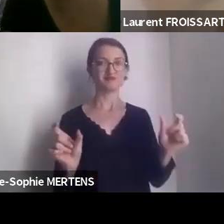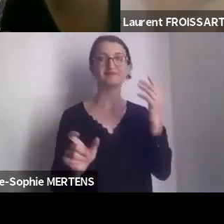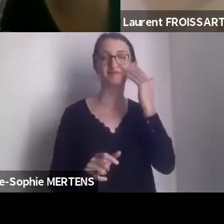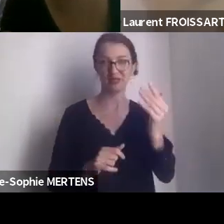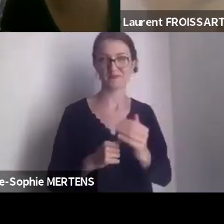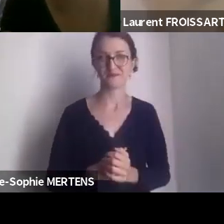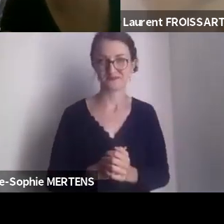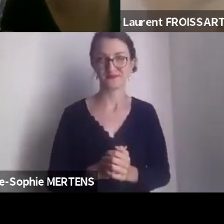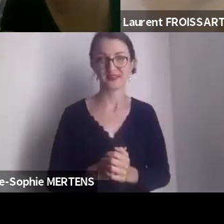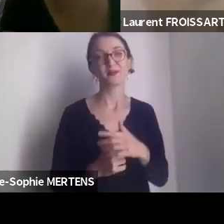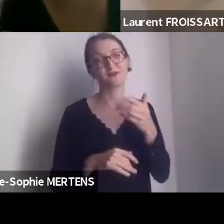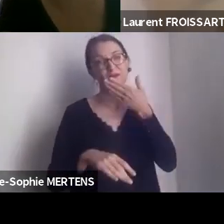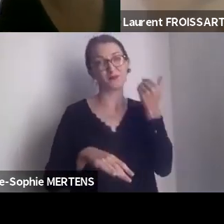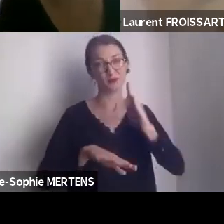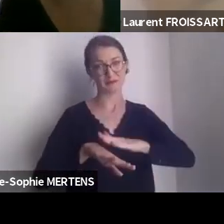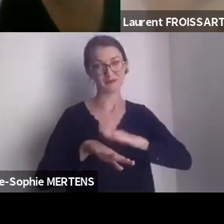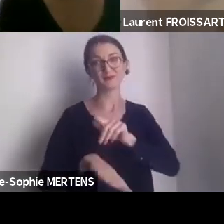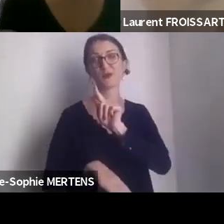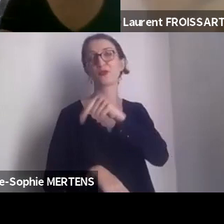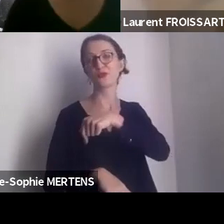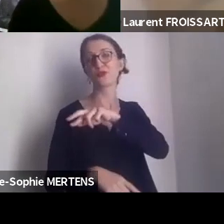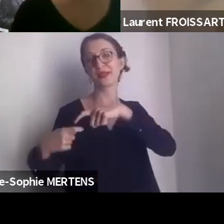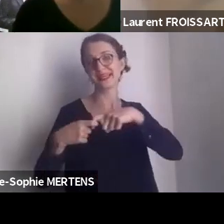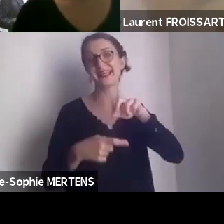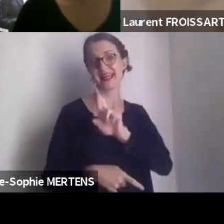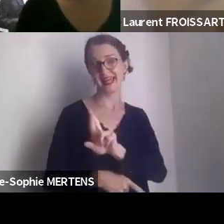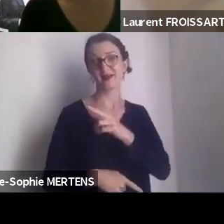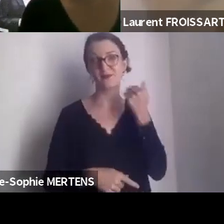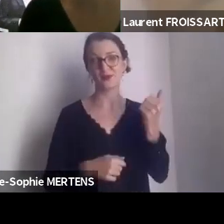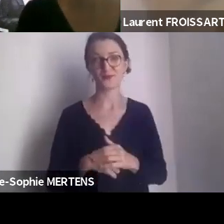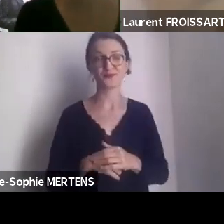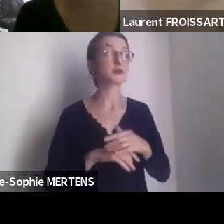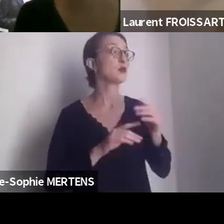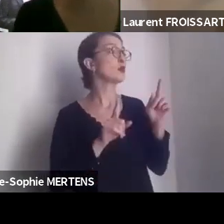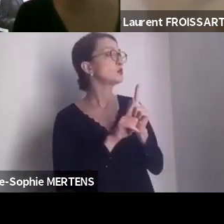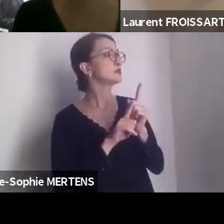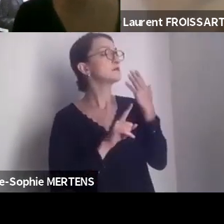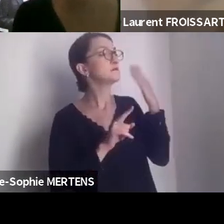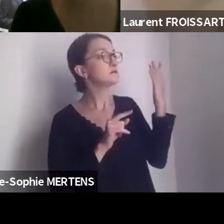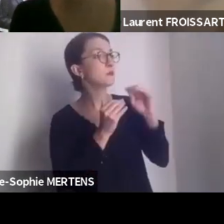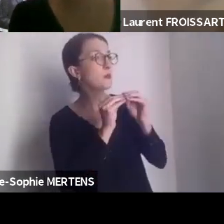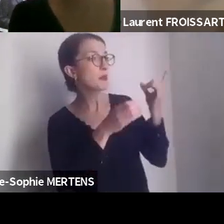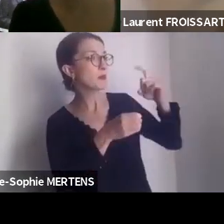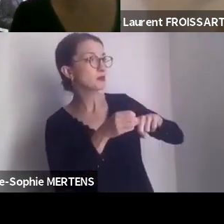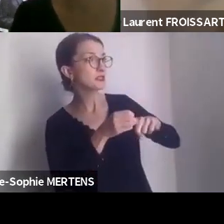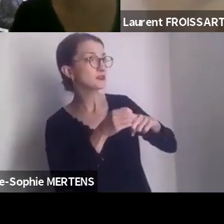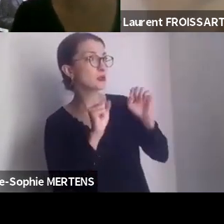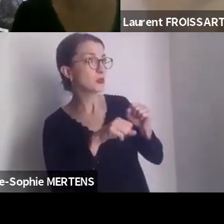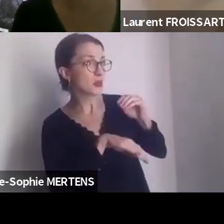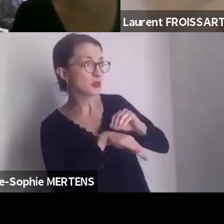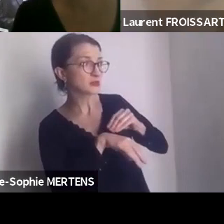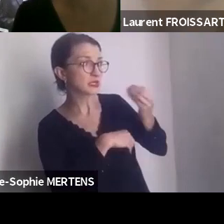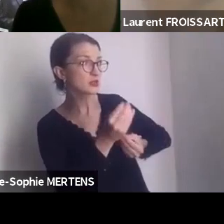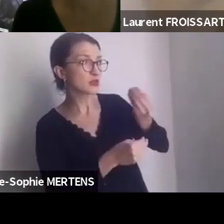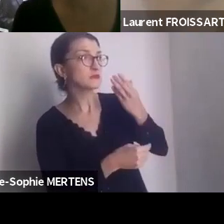privilégiez bien l'onglet questions-réponses. Voilà. Peut-être une petite astuce aussi, s'il y a des problèmes de connexion chez nos participants. Sur